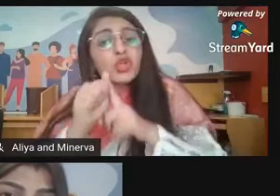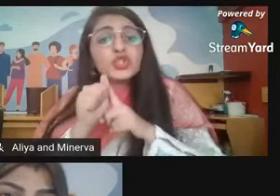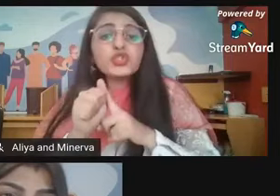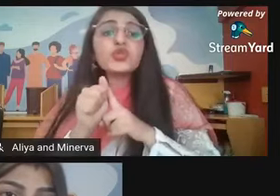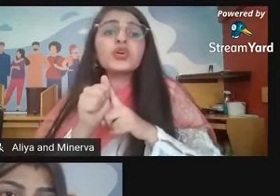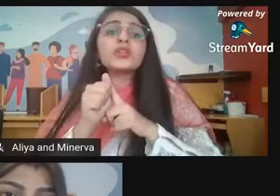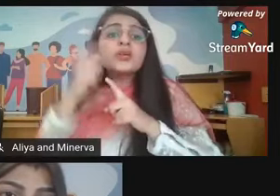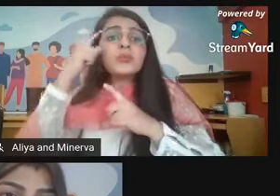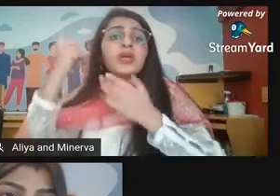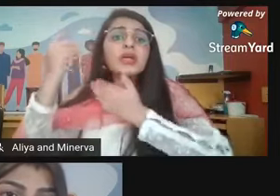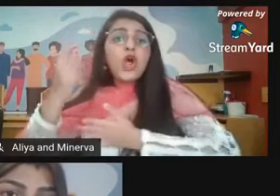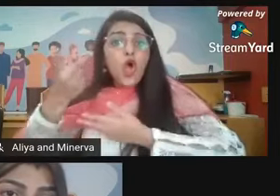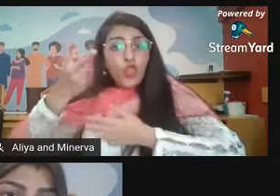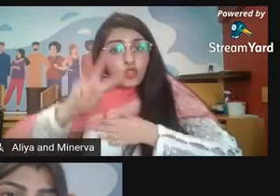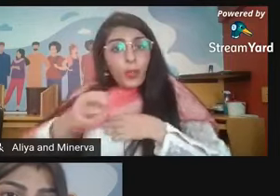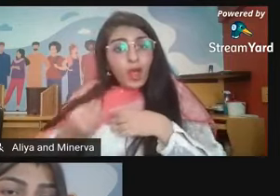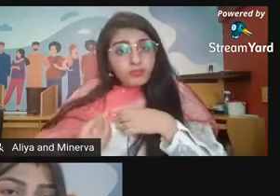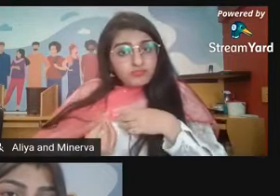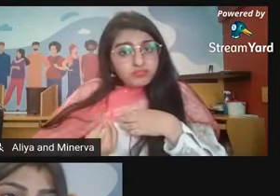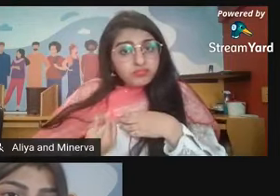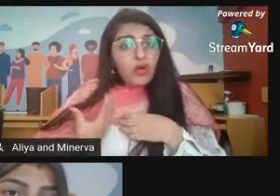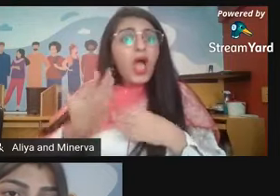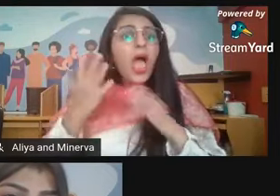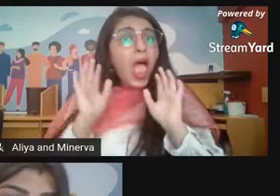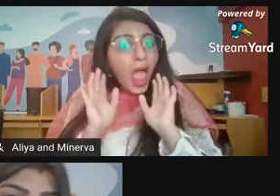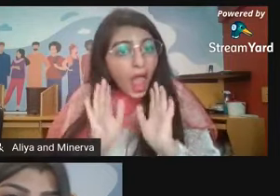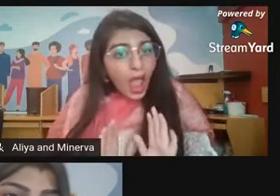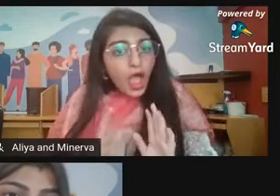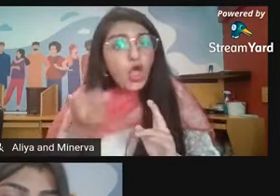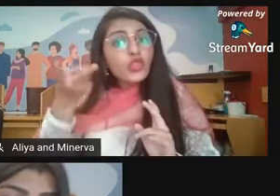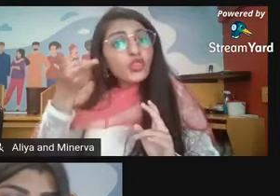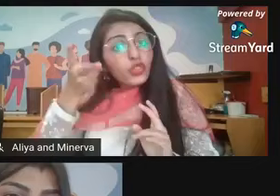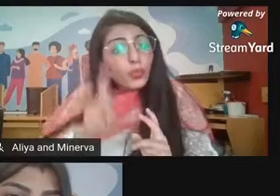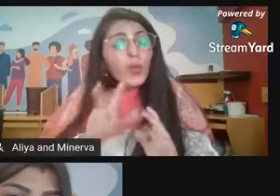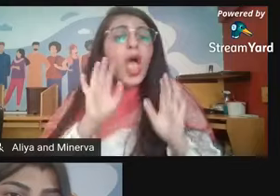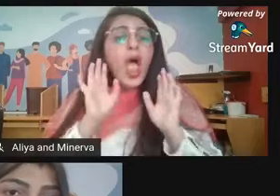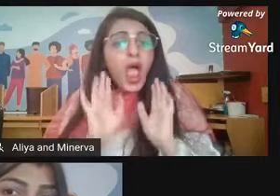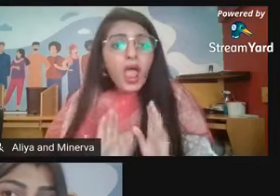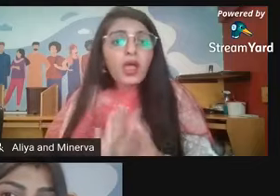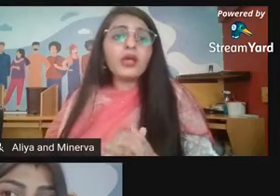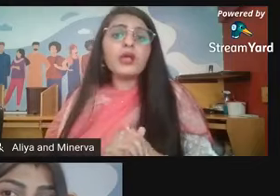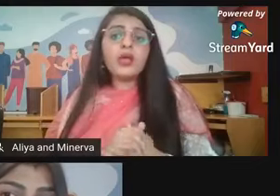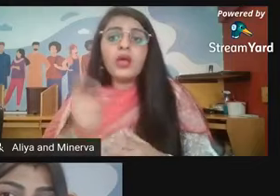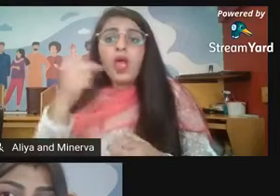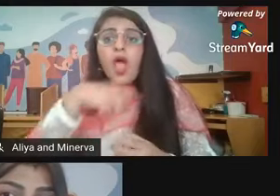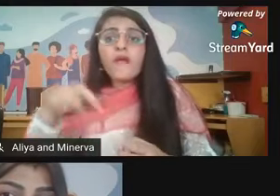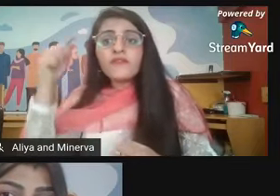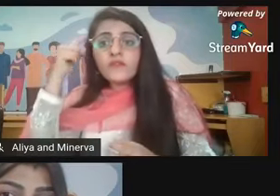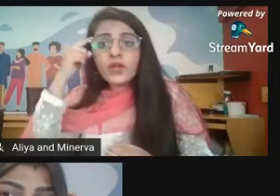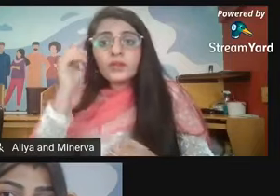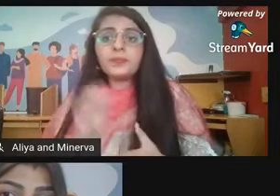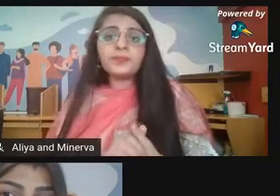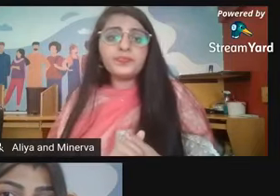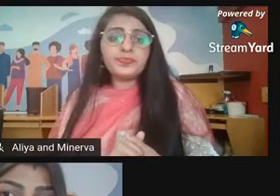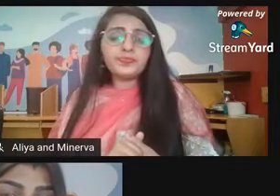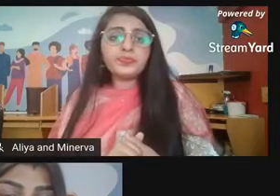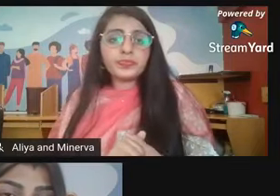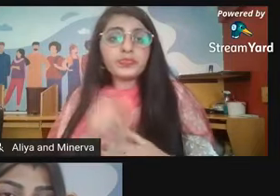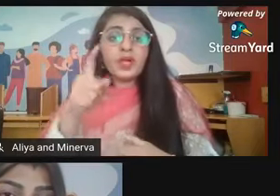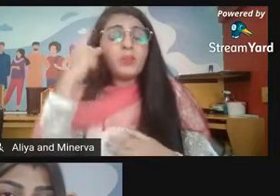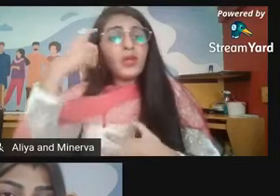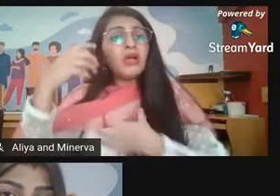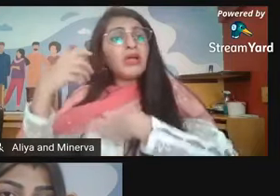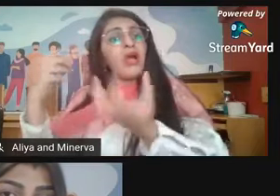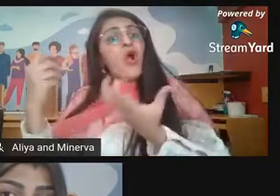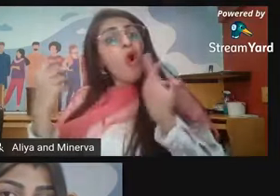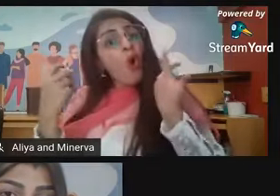इज अ टिश्यू दैट कैन बी रिकंस्ट्रक्टेड आर्टिफिशियली। ऐसा नहीं है कि अगर आपको कैंसर हो गया और आपका ब्रेस्ट निकाल दिया गया